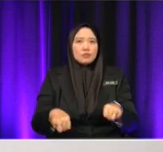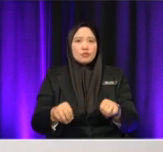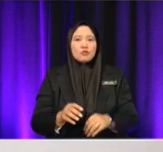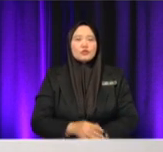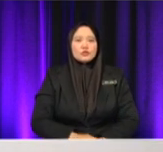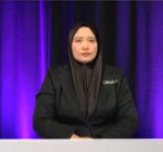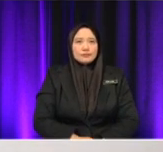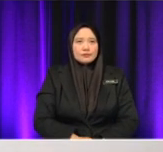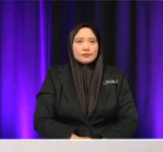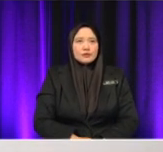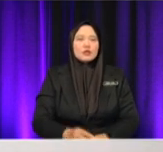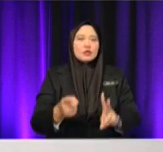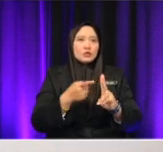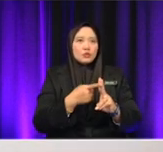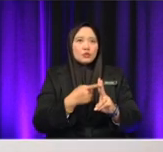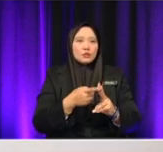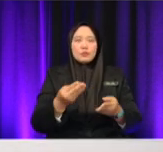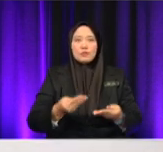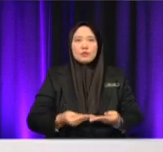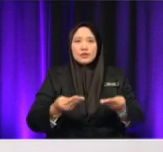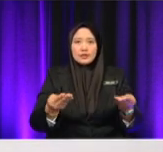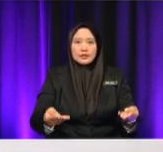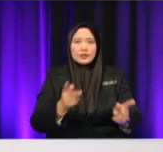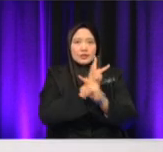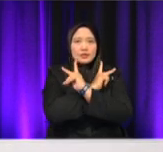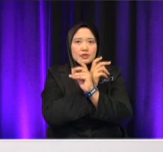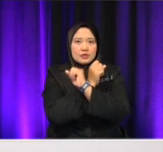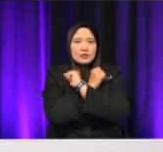memberikan kasih sayang menjelaskan saya